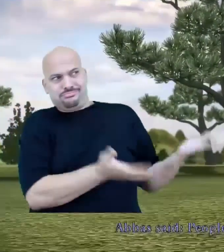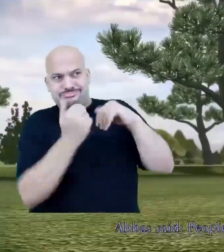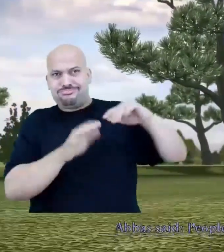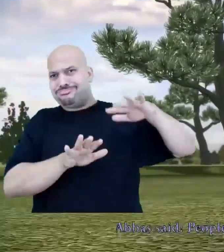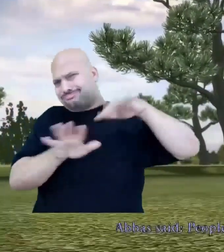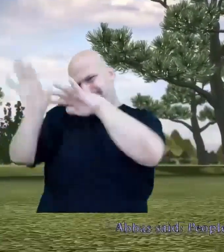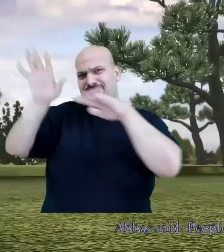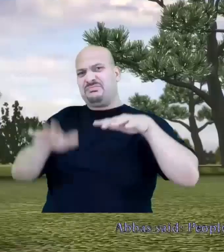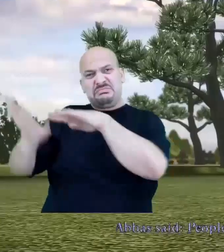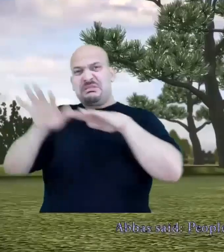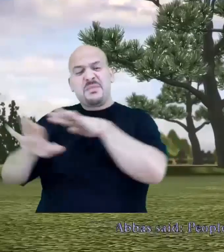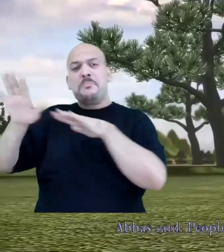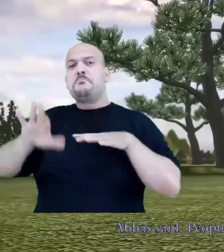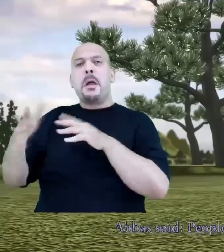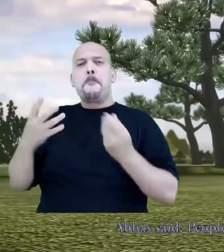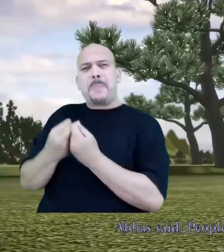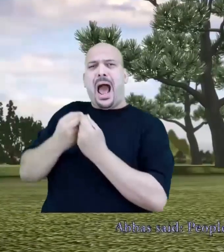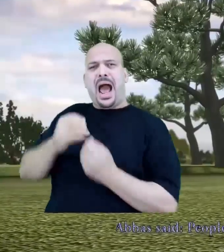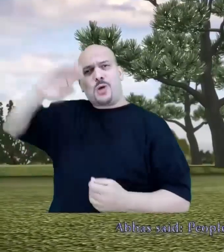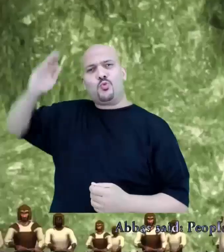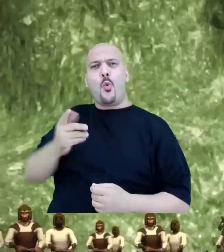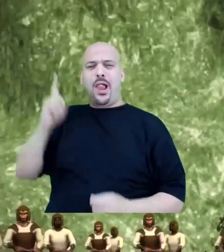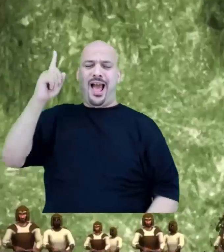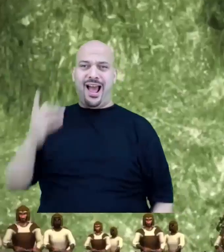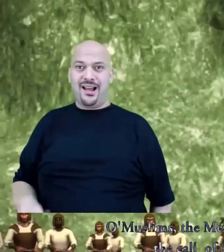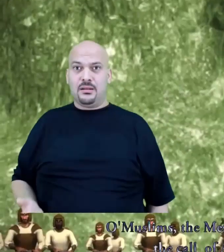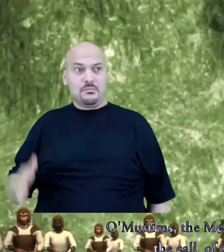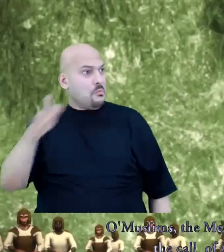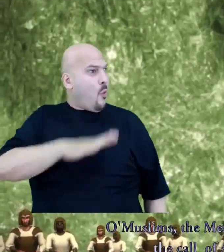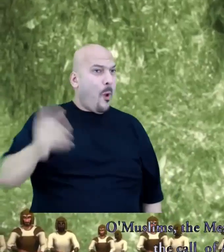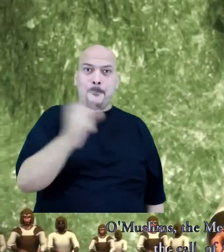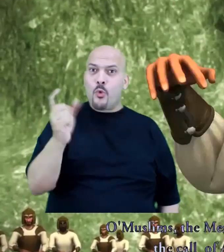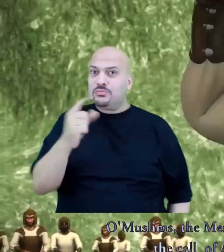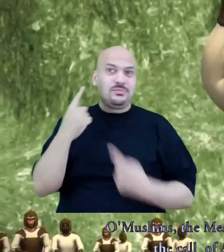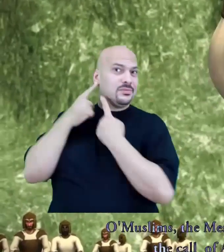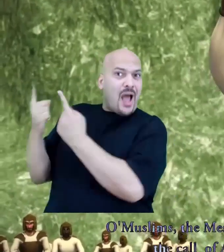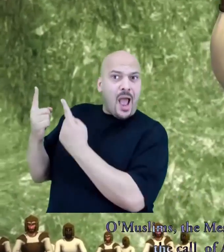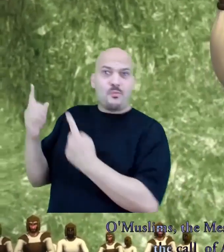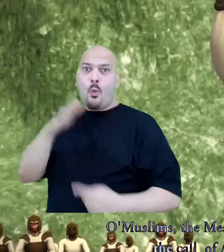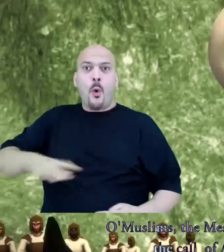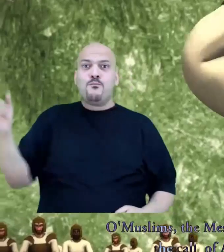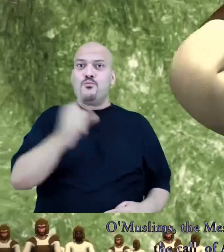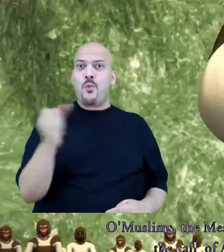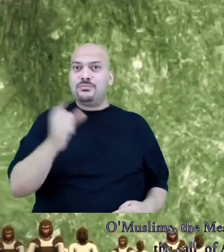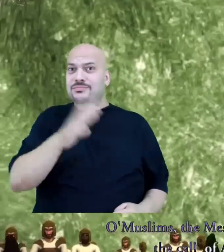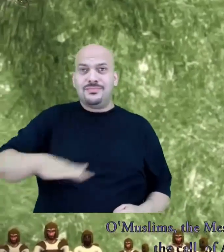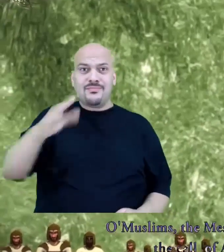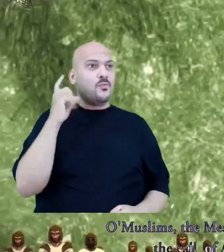الله، هلموا إلى رسول الله. أيها المسلمون، أيها